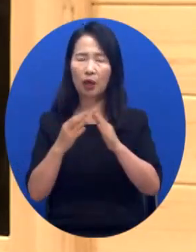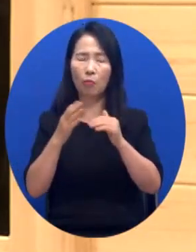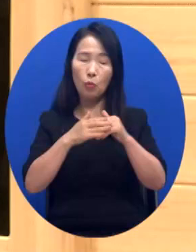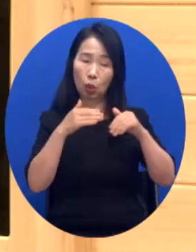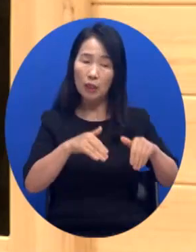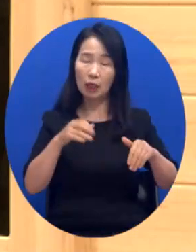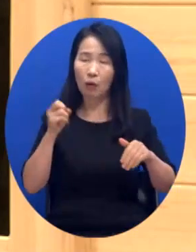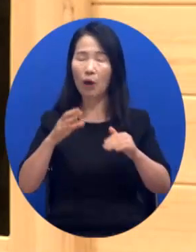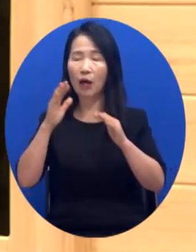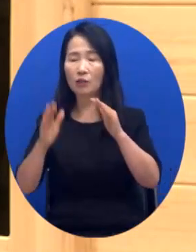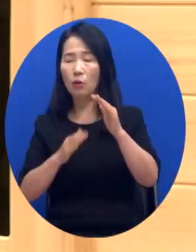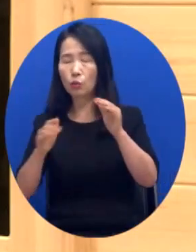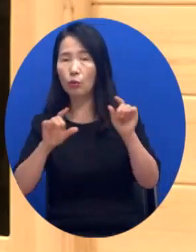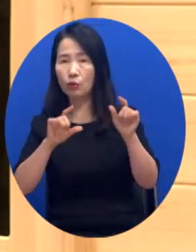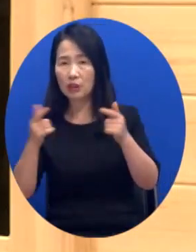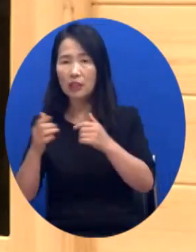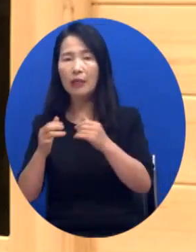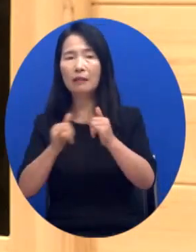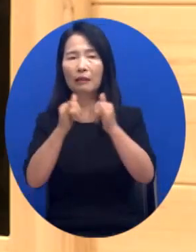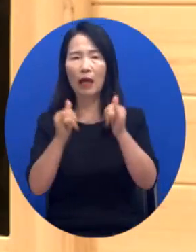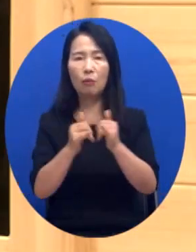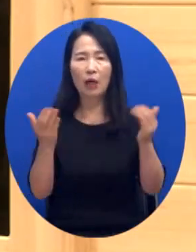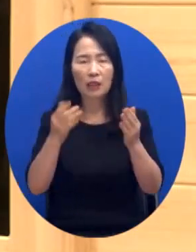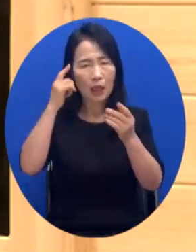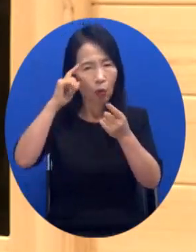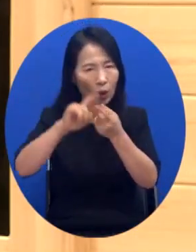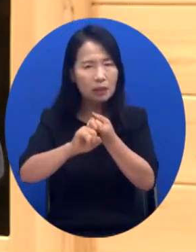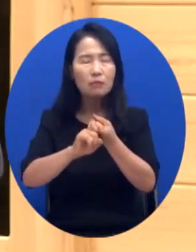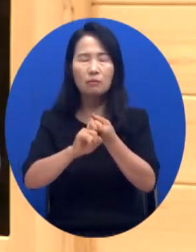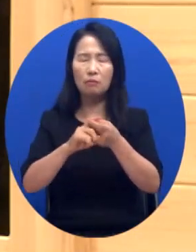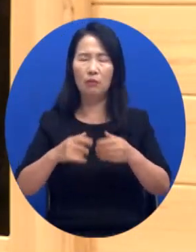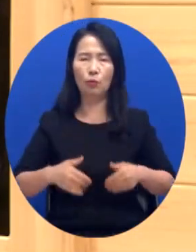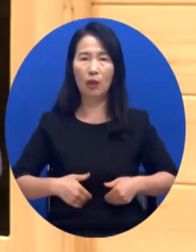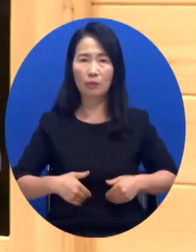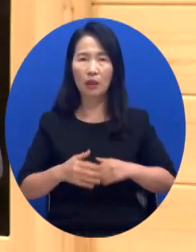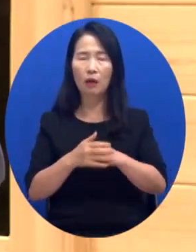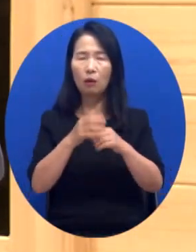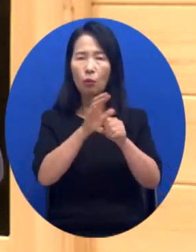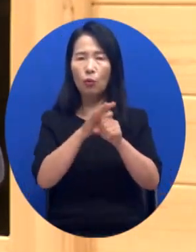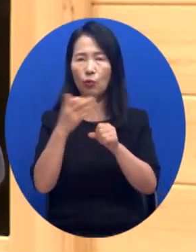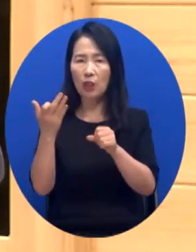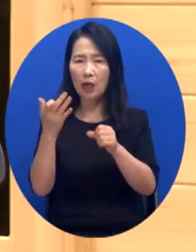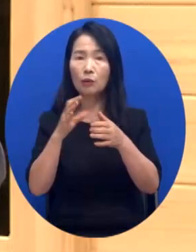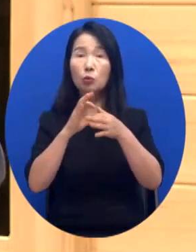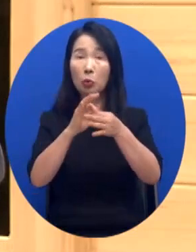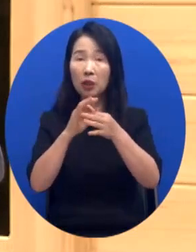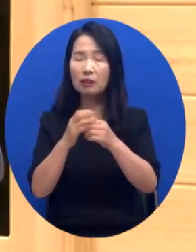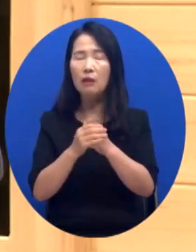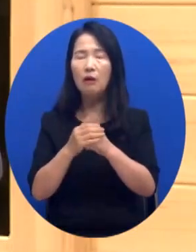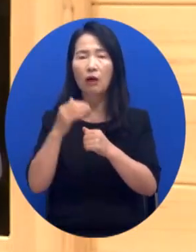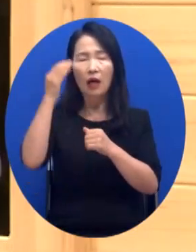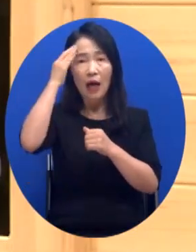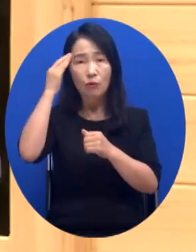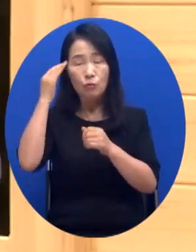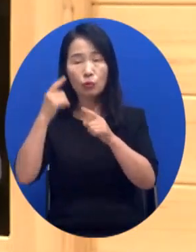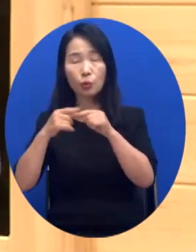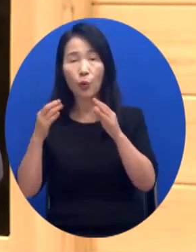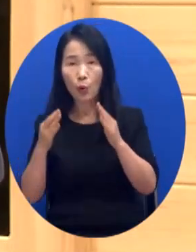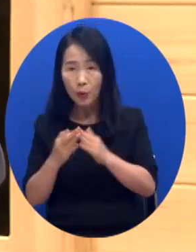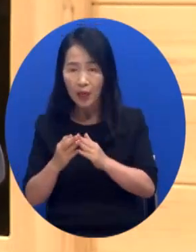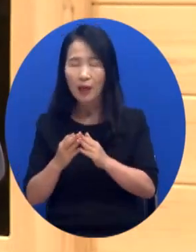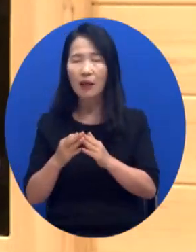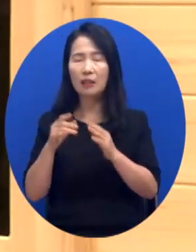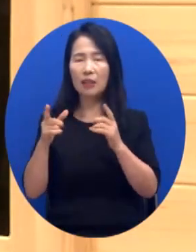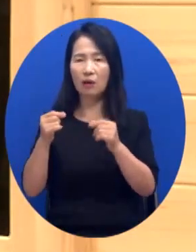성도들이 공적 사역에 관심을 기울여야 될 때입니다. 저는 코로나를 통해서 하나님께서 한국교회를 향한 이런 블루